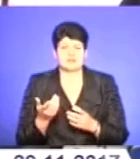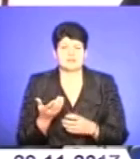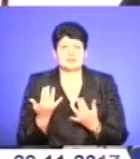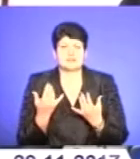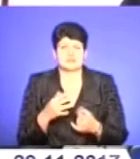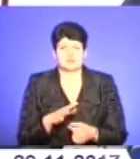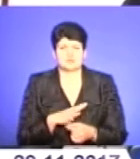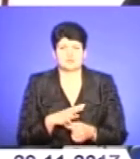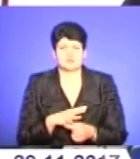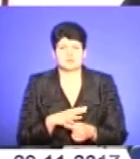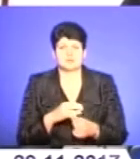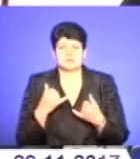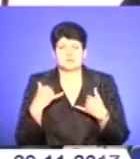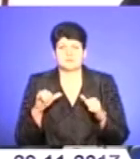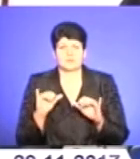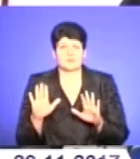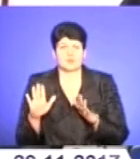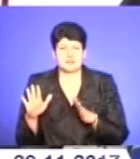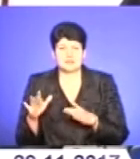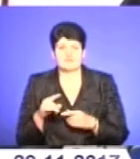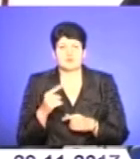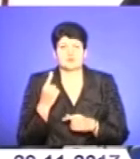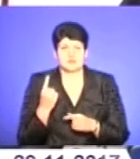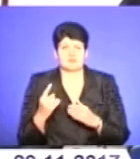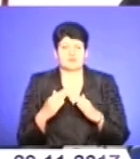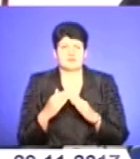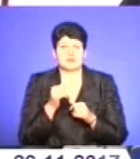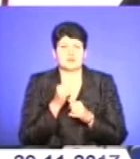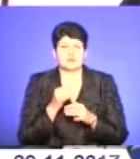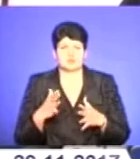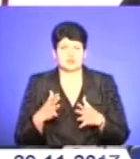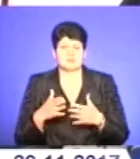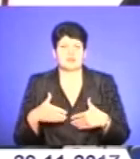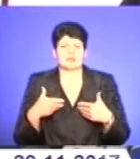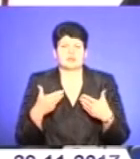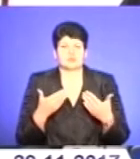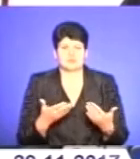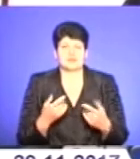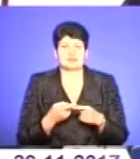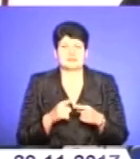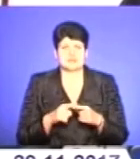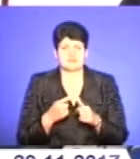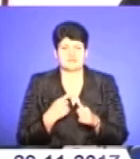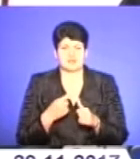відбулося драматичних подій. Я думаю, що жодна будівля не може претендувати на це звання.